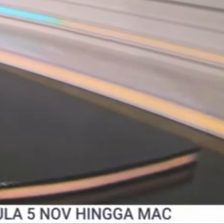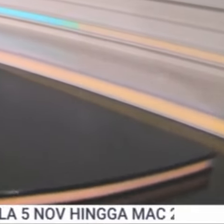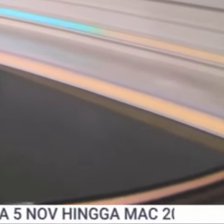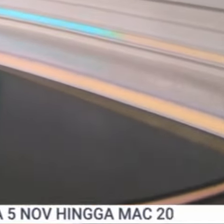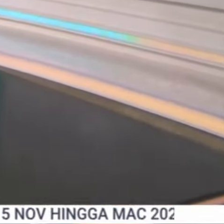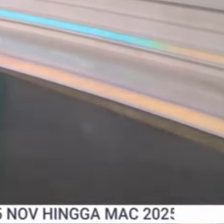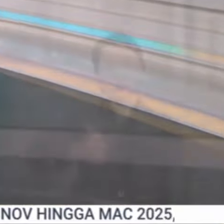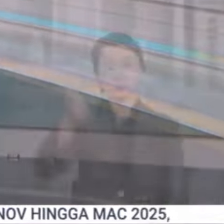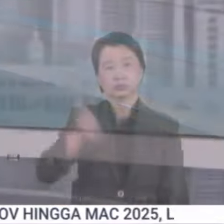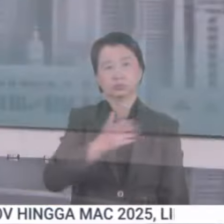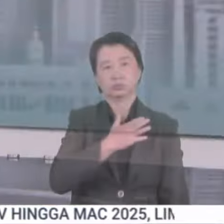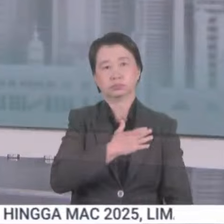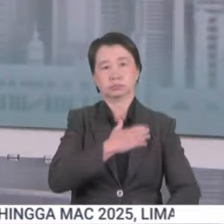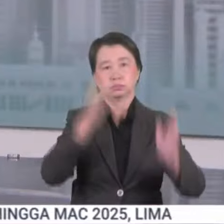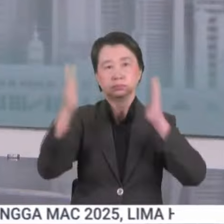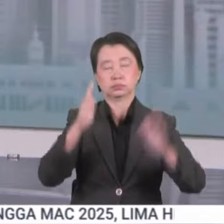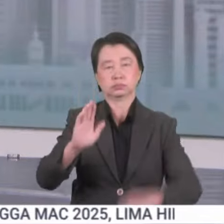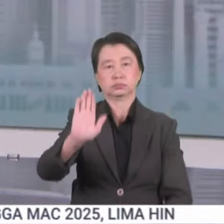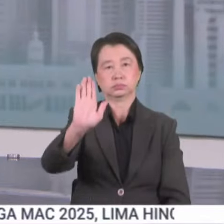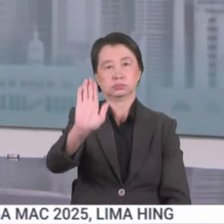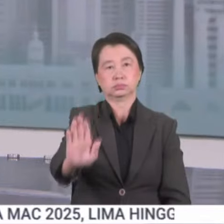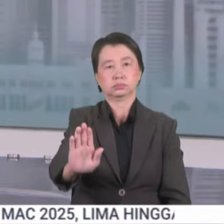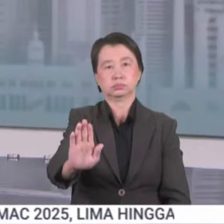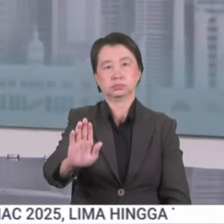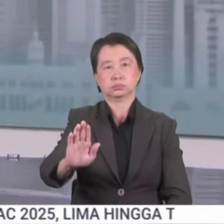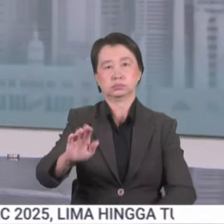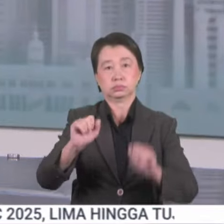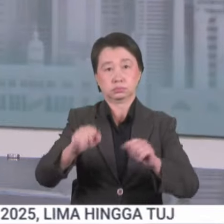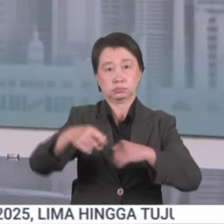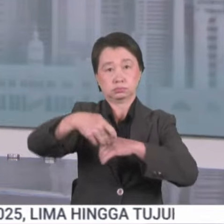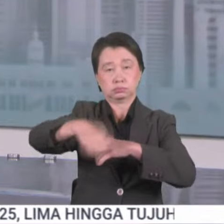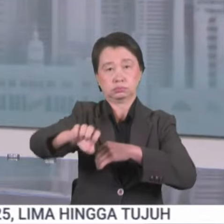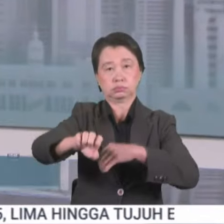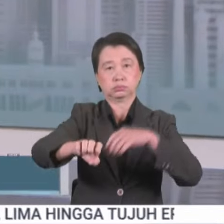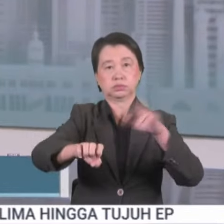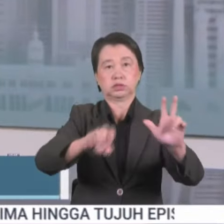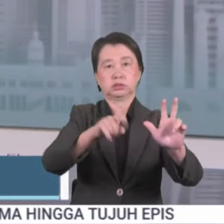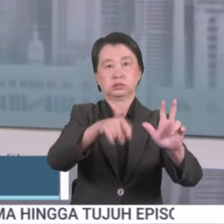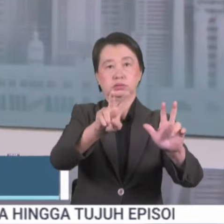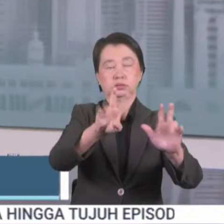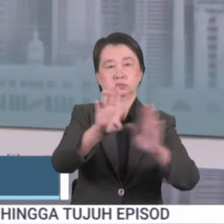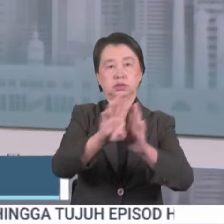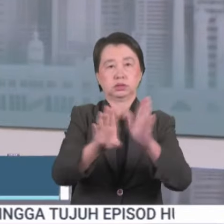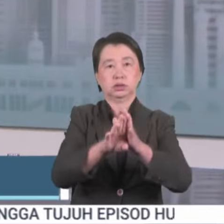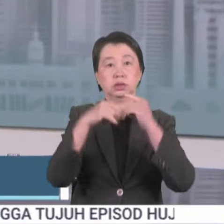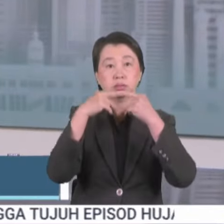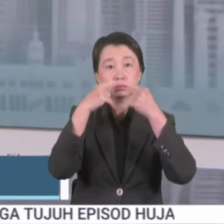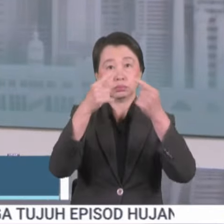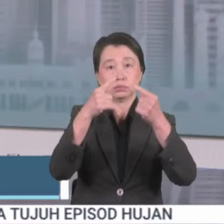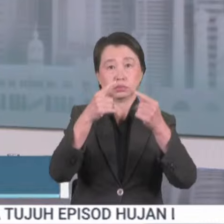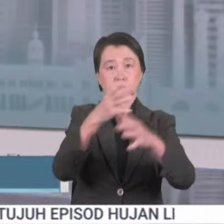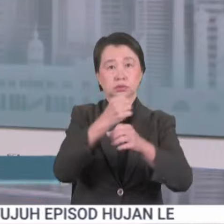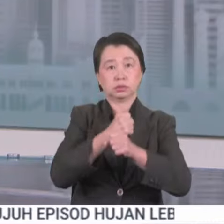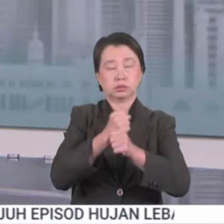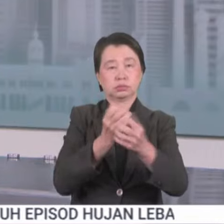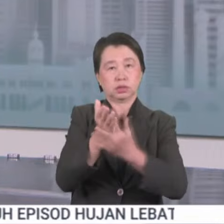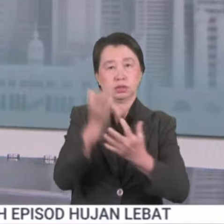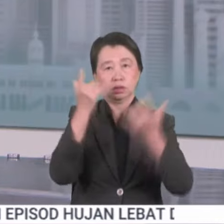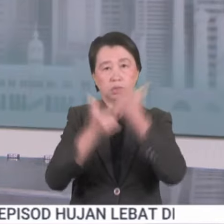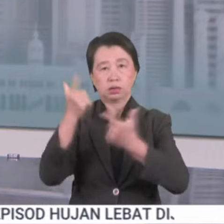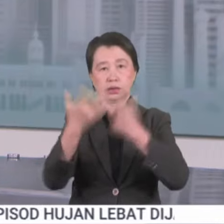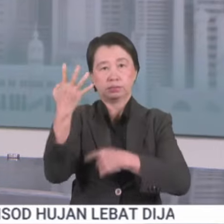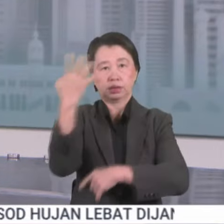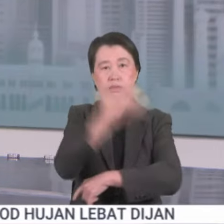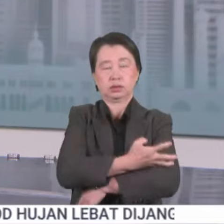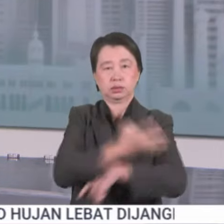Assalamualaikum, salam Malaysia Madani. Potensi ekspor bernilai 3.2 bilion ringgit berjaya dijana menerusi lautan kerja